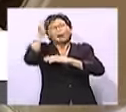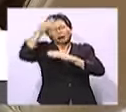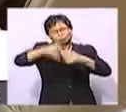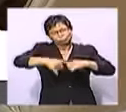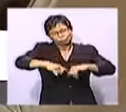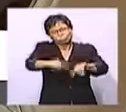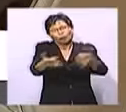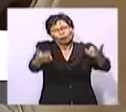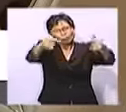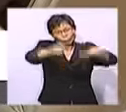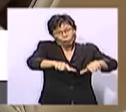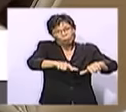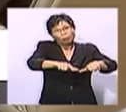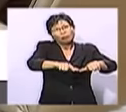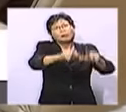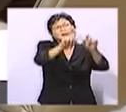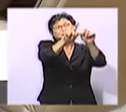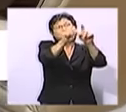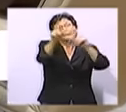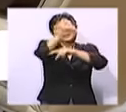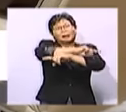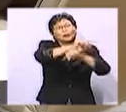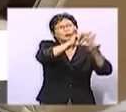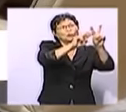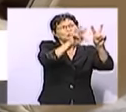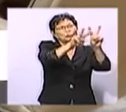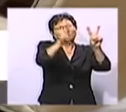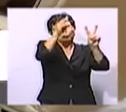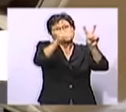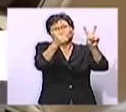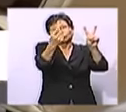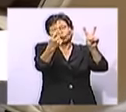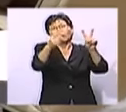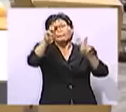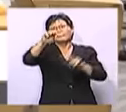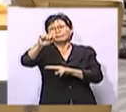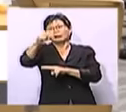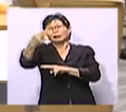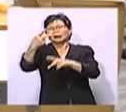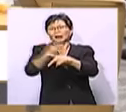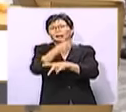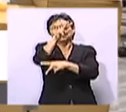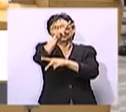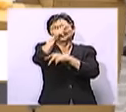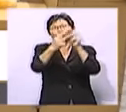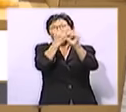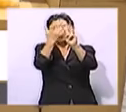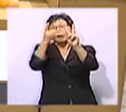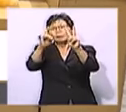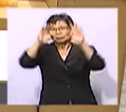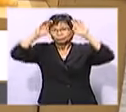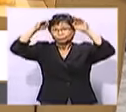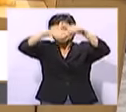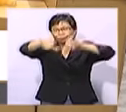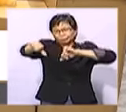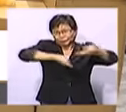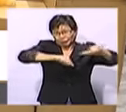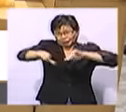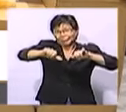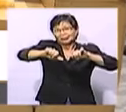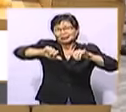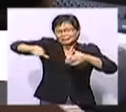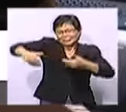diteruskan. Berlangsung selama 11 hari bermula 22 November, MAHA edisi 2018 akan menekankan aktiviti